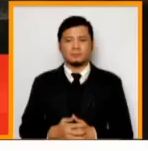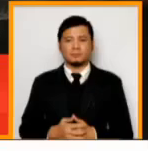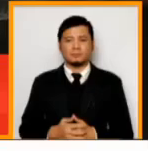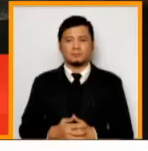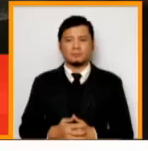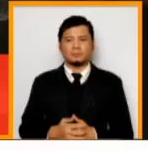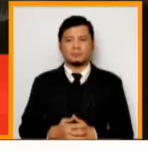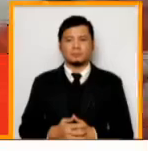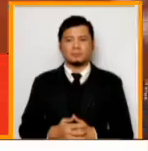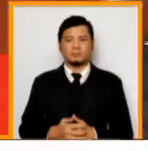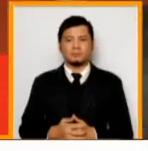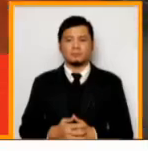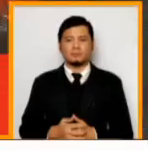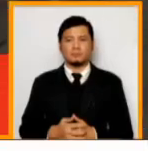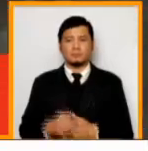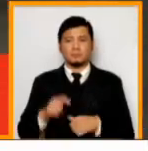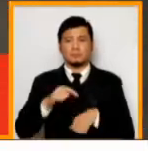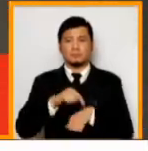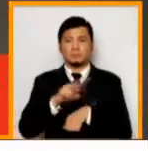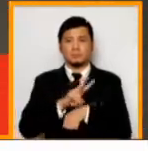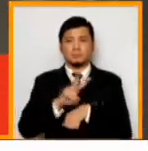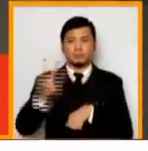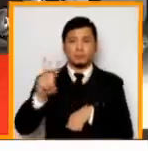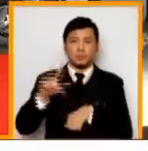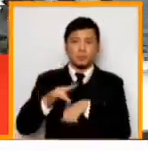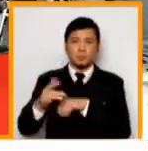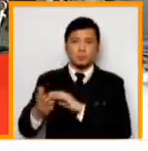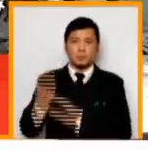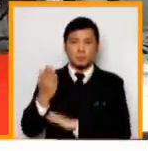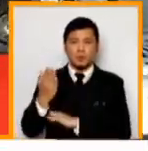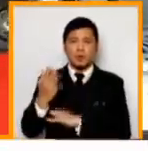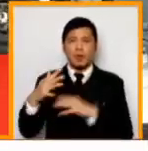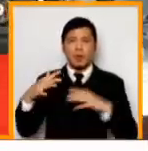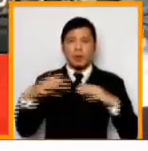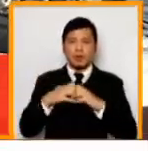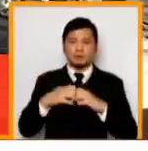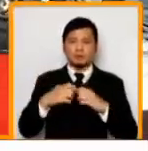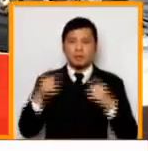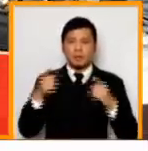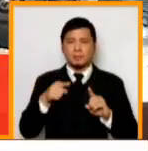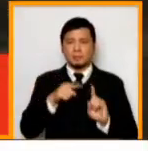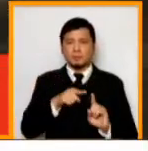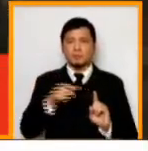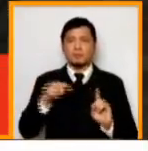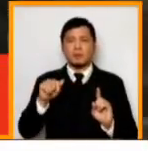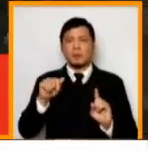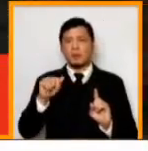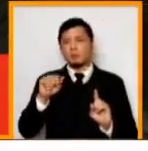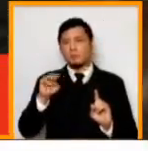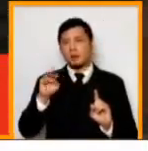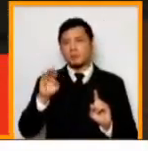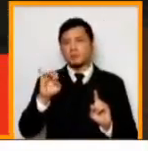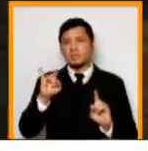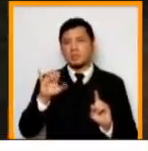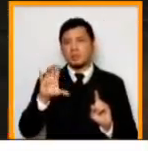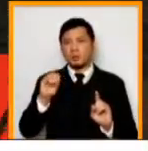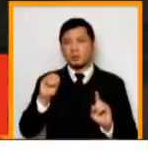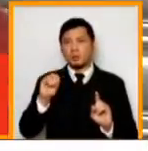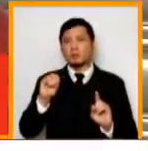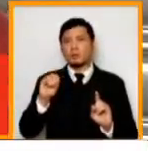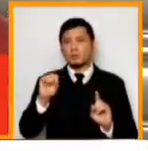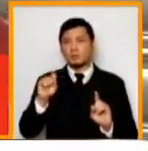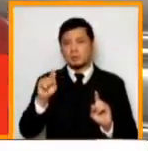Bandang alas 2 ng madaling araw nangyari ang aksidente sa panulukan ng UN Avenue at San Marcelino Street sa Maynila na isang accident-prone